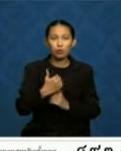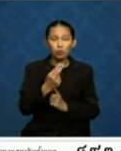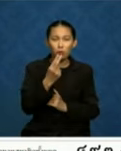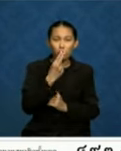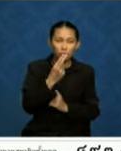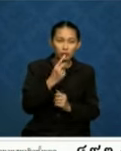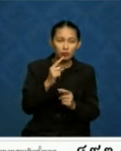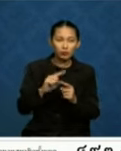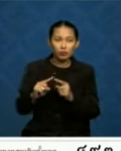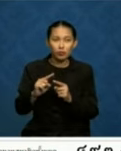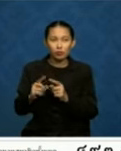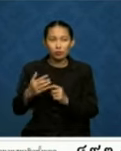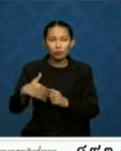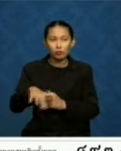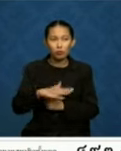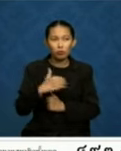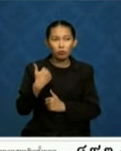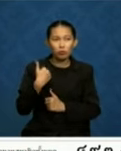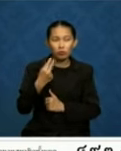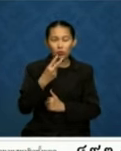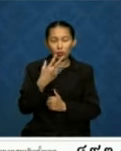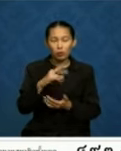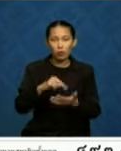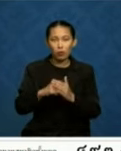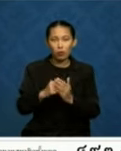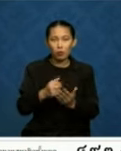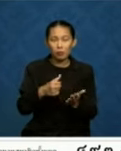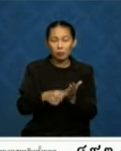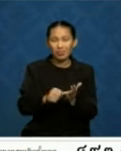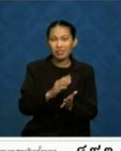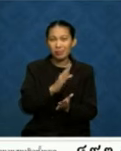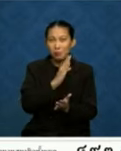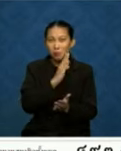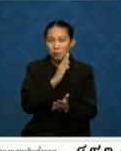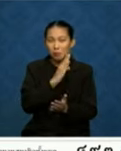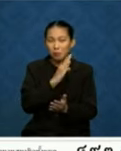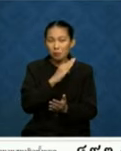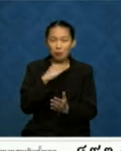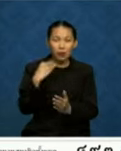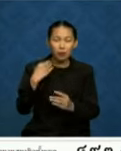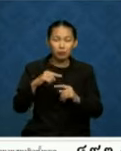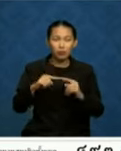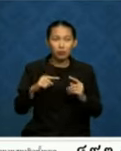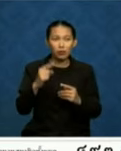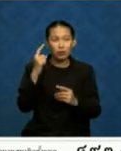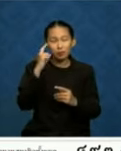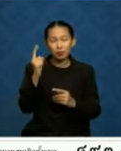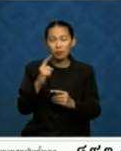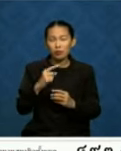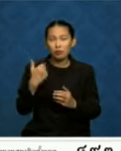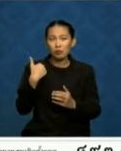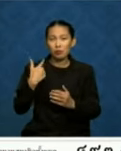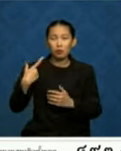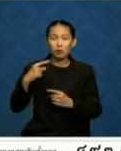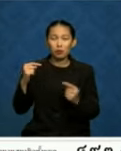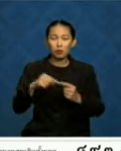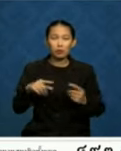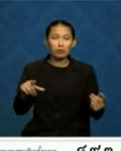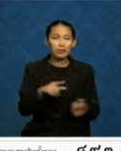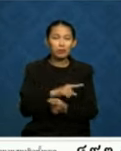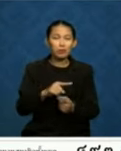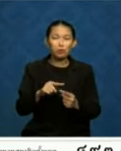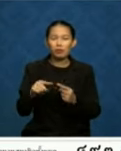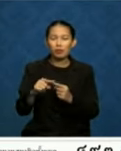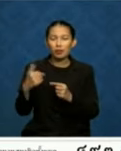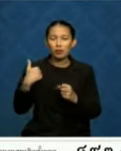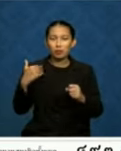บบุหรี่เหล่านี้แหละเข้ามาเราเรียกว่าภาษีบาปแต่ภาษีเหล่านั้นก็สร้างสรรค์ที่เป็นประโยชน์ต่อสังคมได้มากมายใน